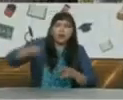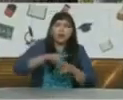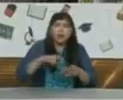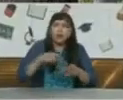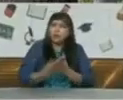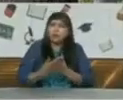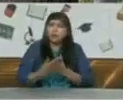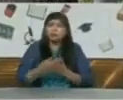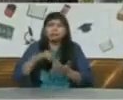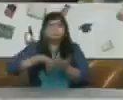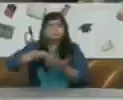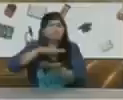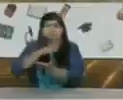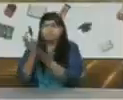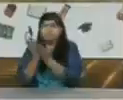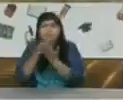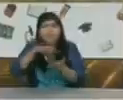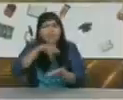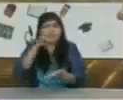नहीं होते,